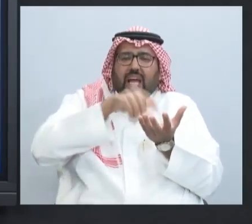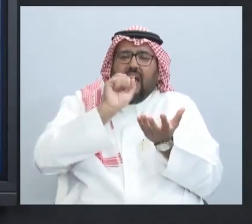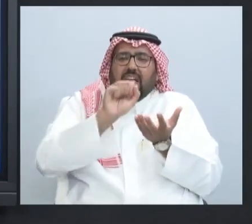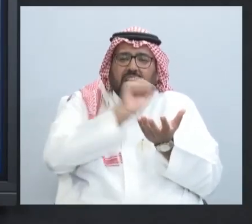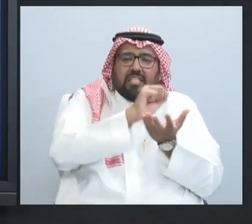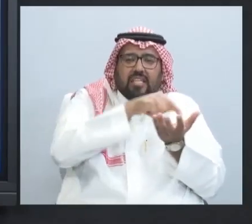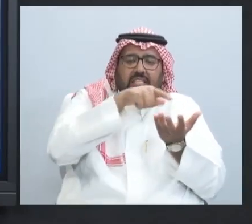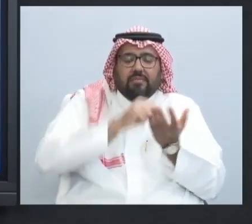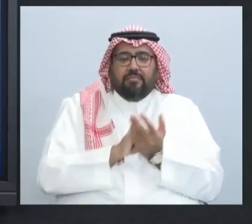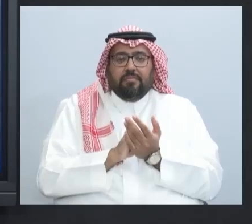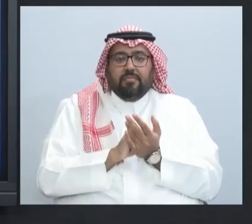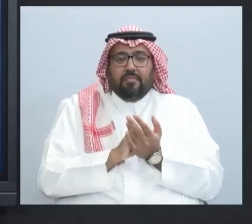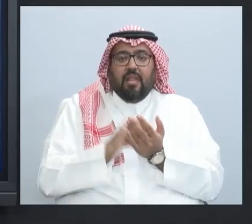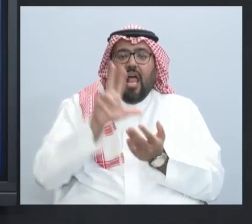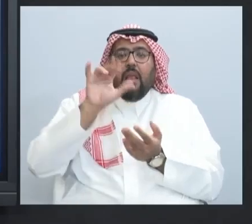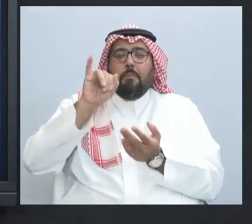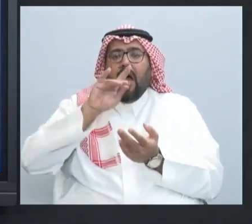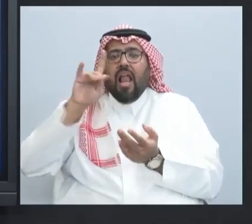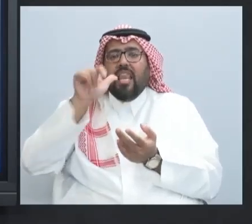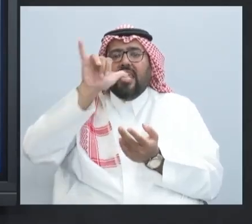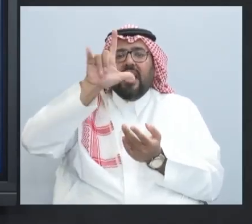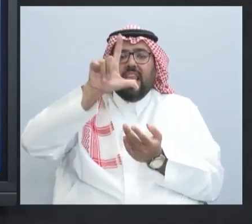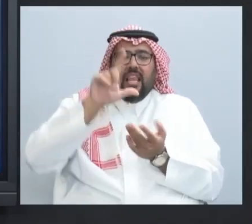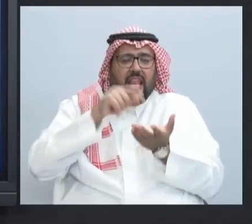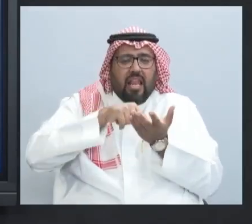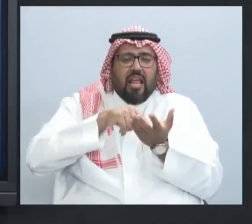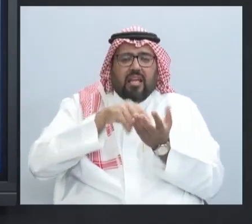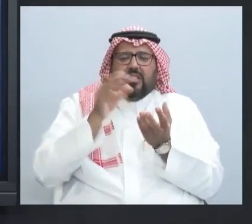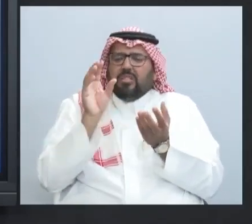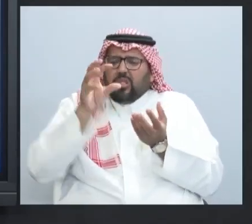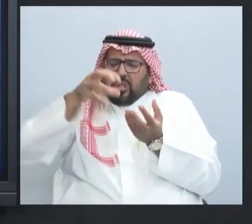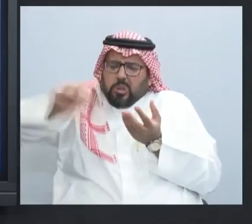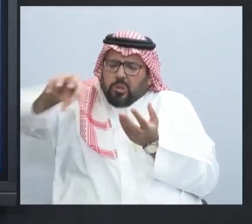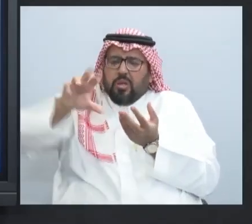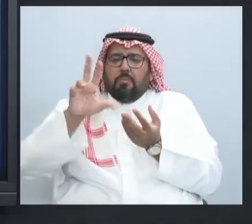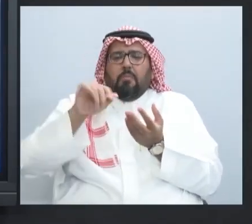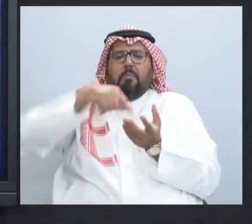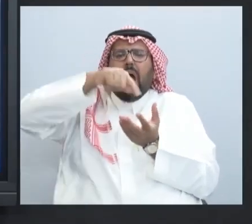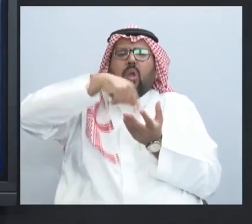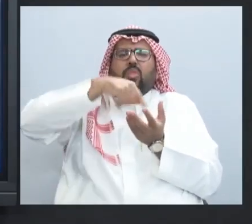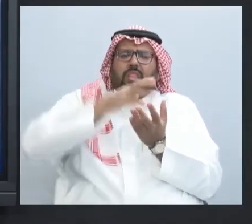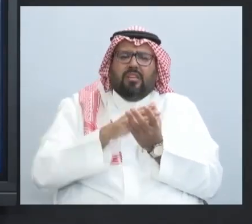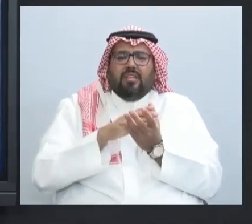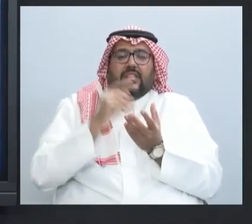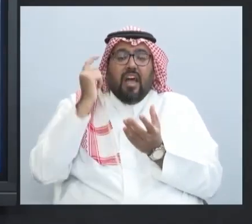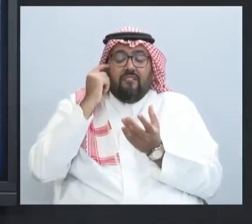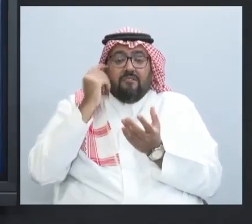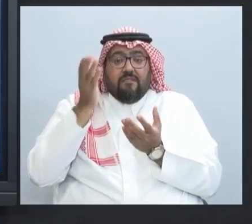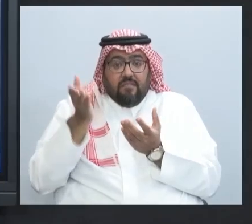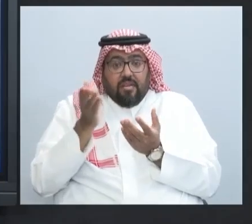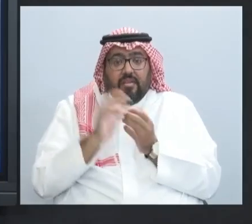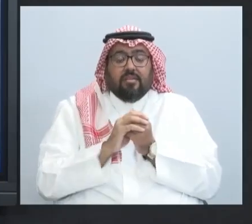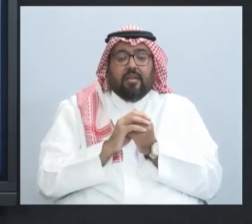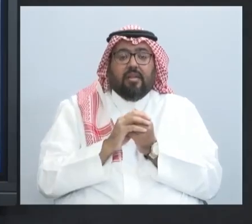خصائصها المحاليل هي جزء من المخاليط ولكن ما يميز المحاليل عزيزي الطالب